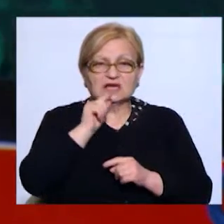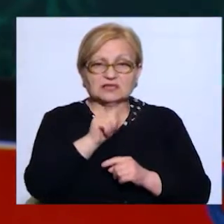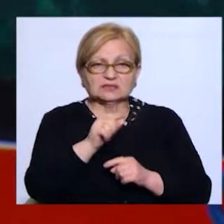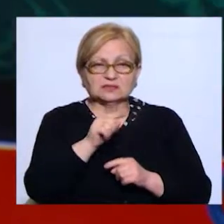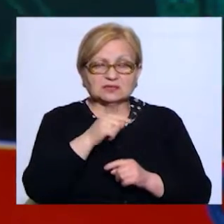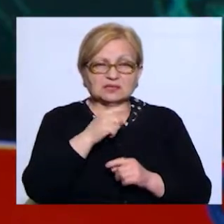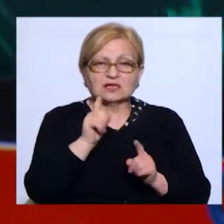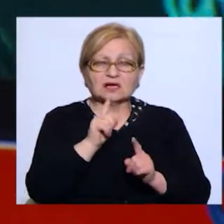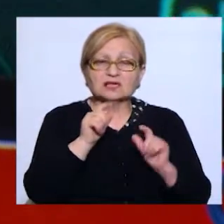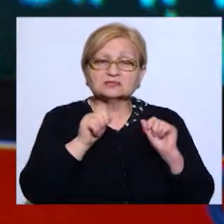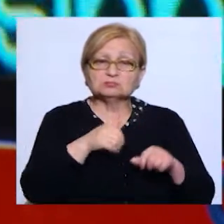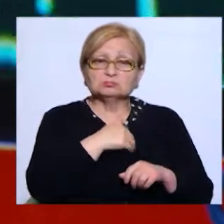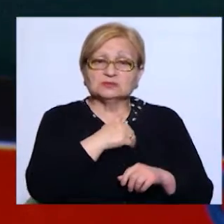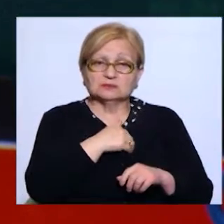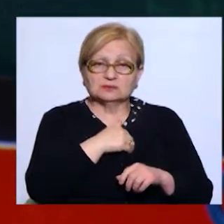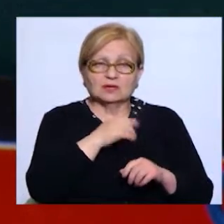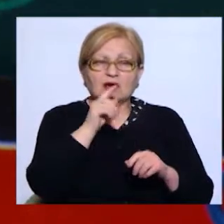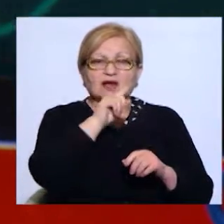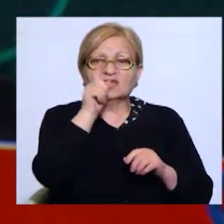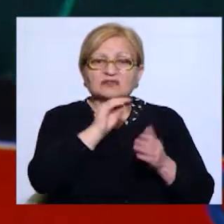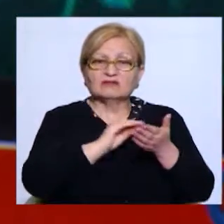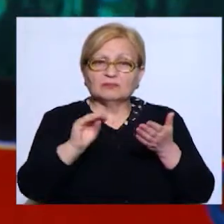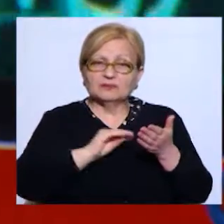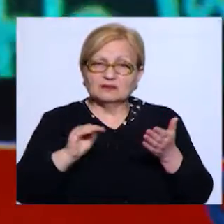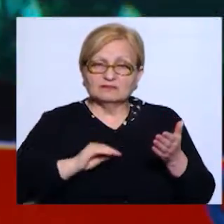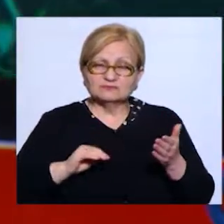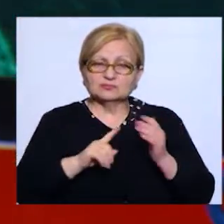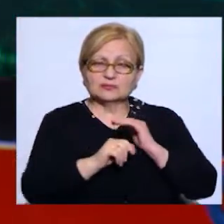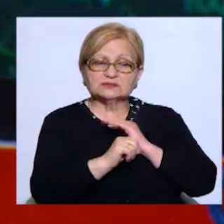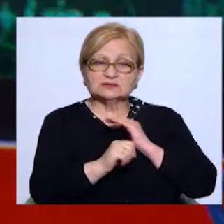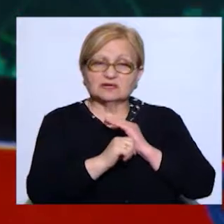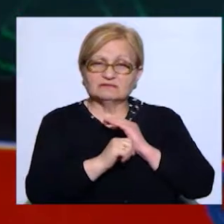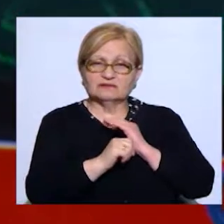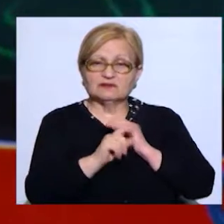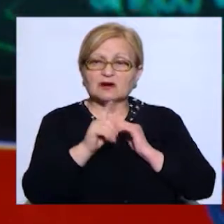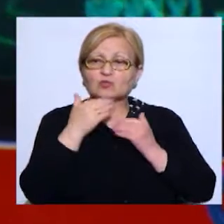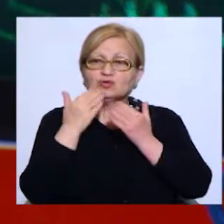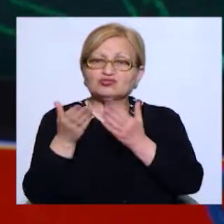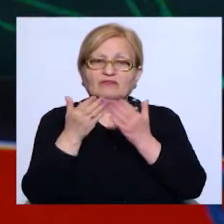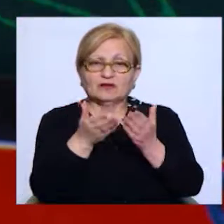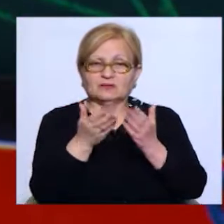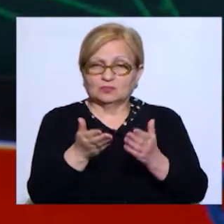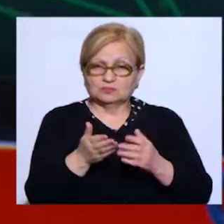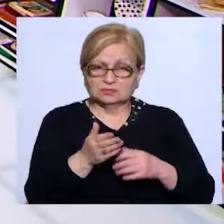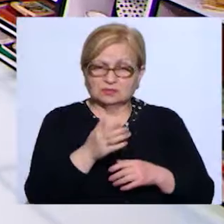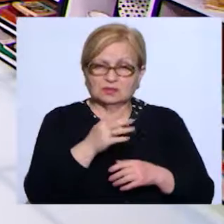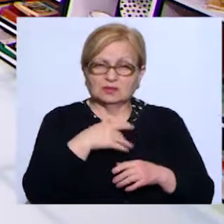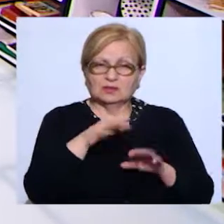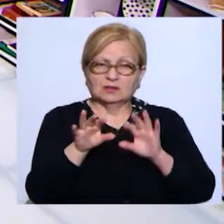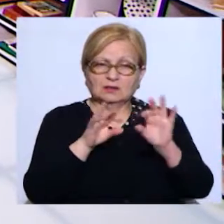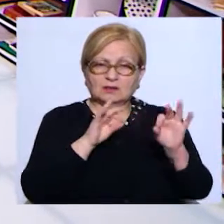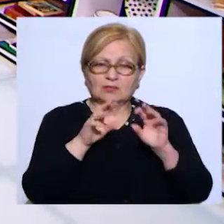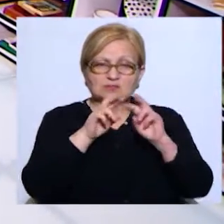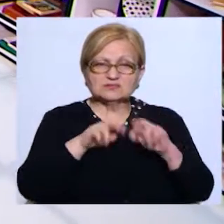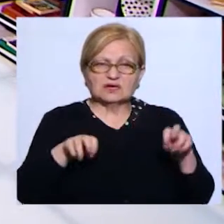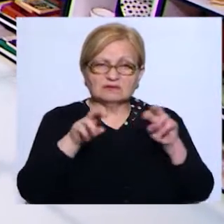იქნება შესაძლებელი, ჩამოვწეროთ კითხვები, რომელიც დაგვეხმარება საკითხის შესწავლაში. ანუ უნდა შევარჩიოთ